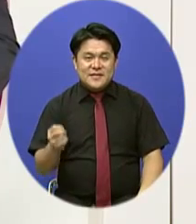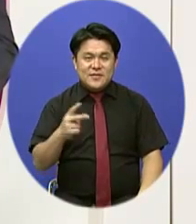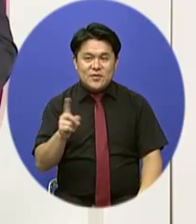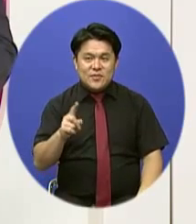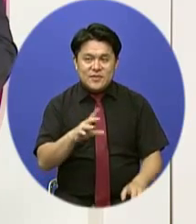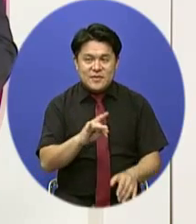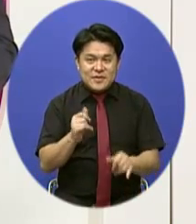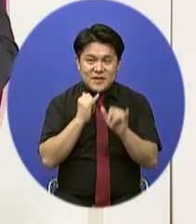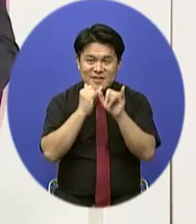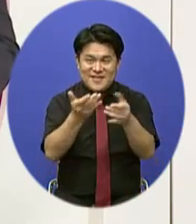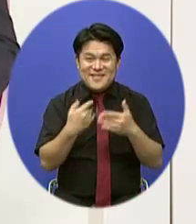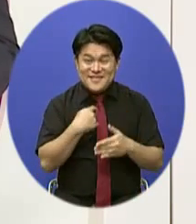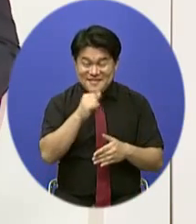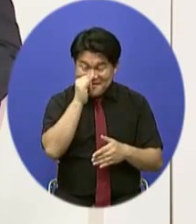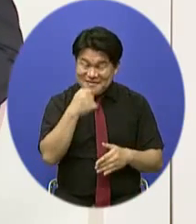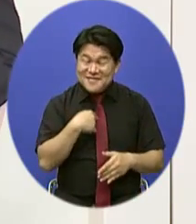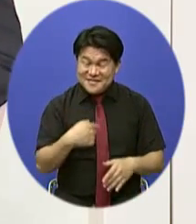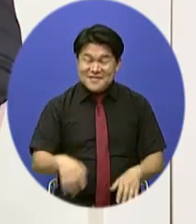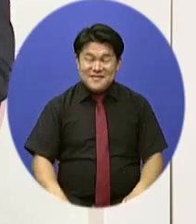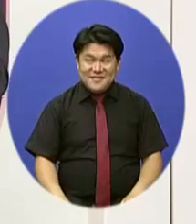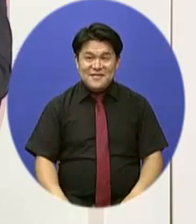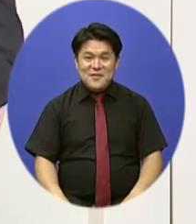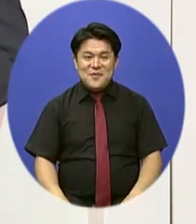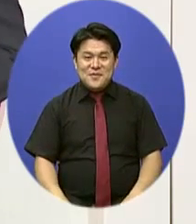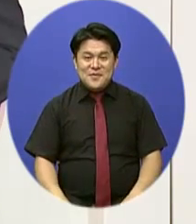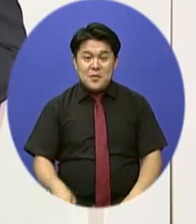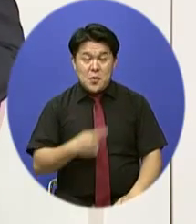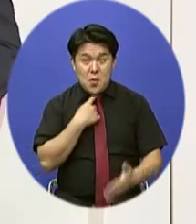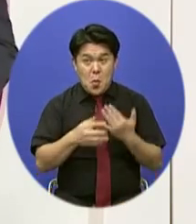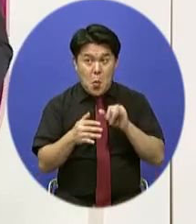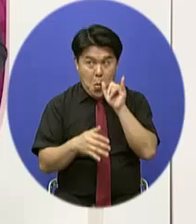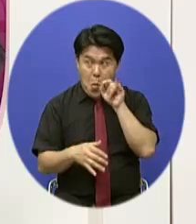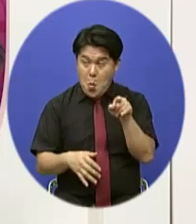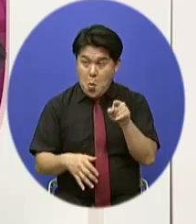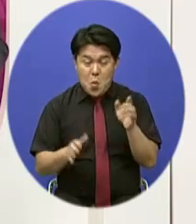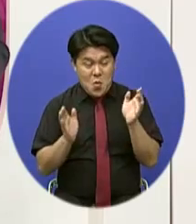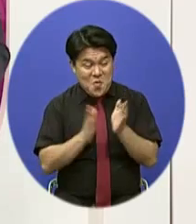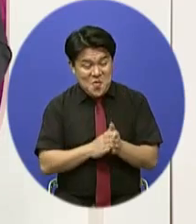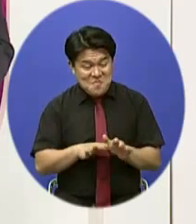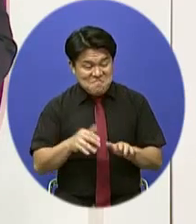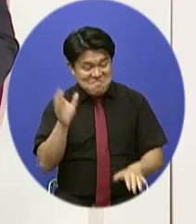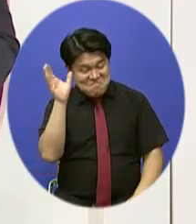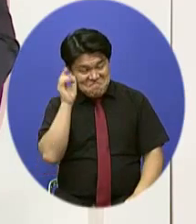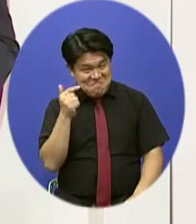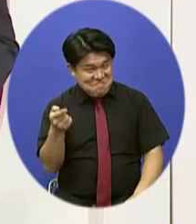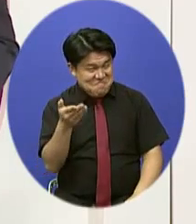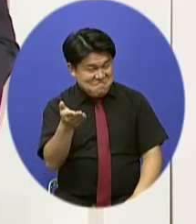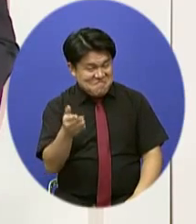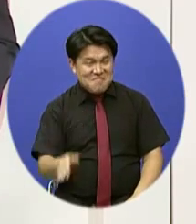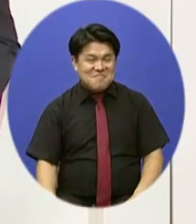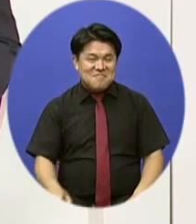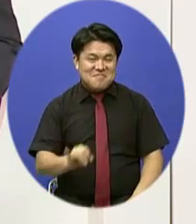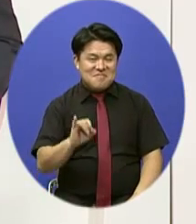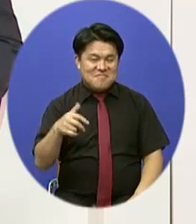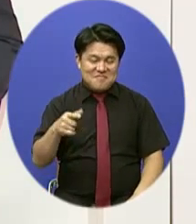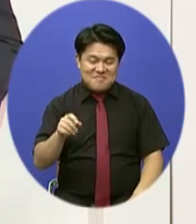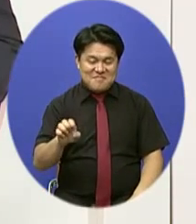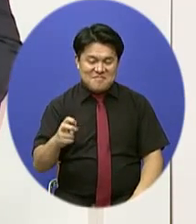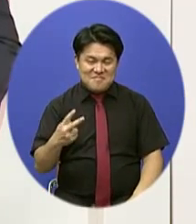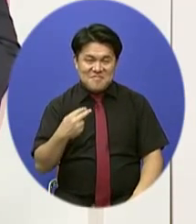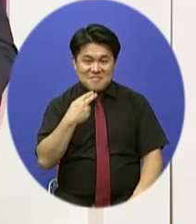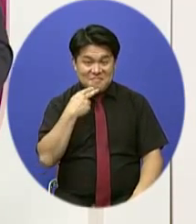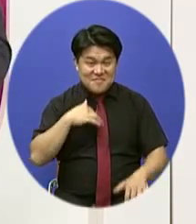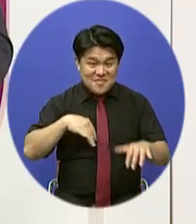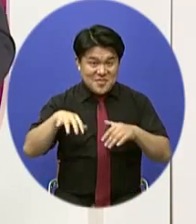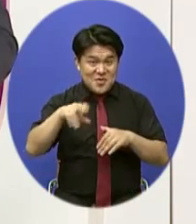타긴 타는데. 아, 경험이 예, 예. 있으신 네, 어머님. 오늘도 기대해 보겠습니다. 네. 네. 예. 이정표 없는 거리 준비해 주세요.